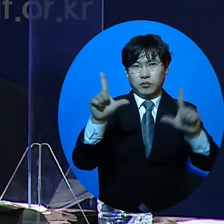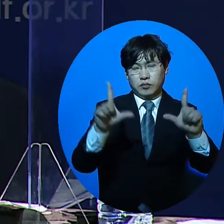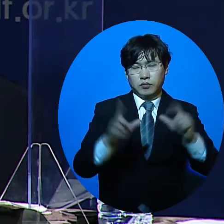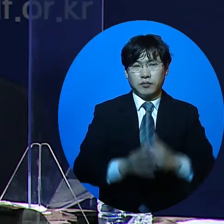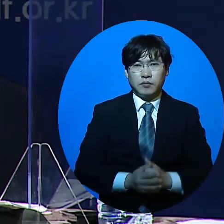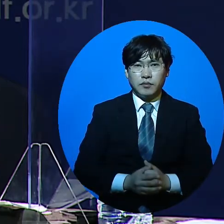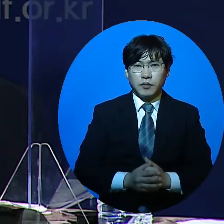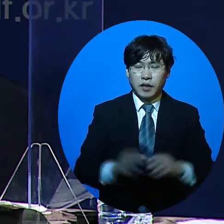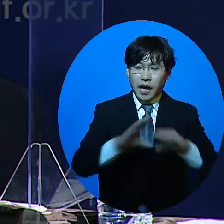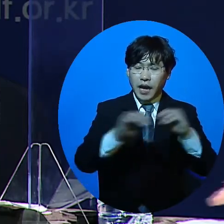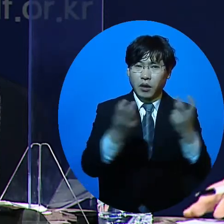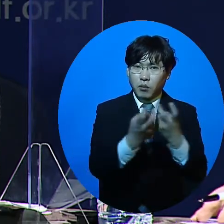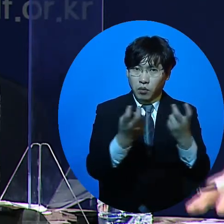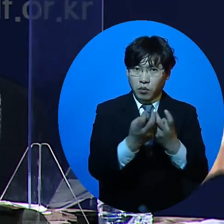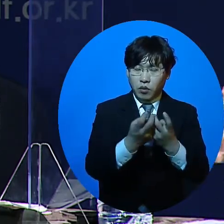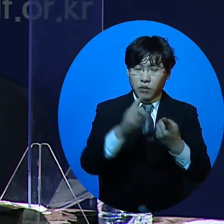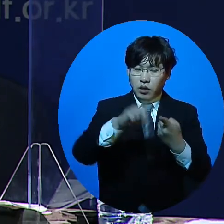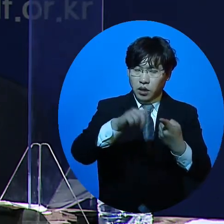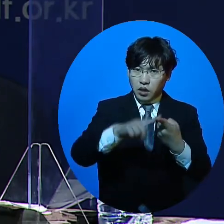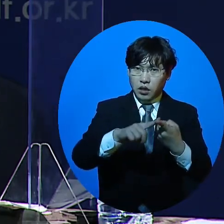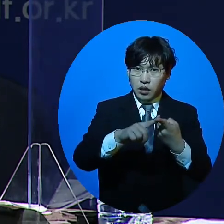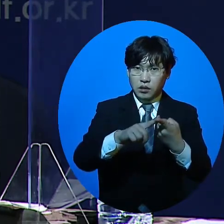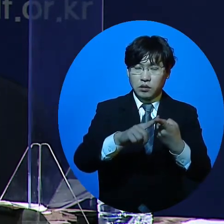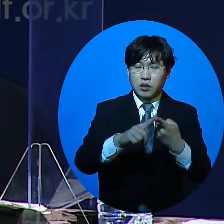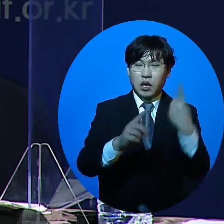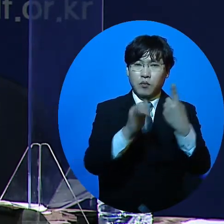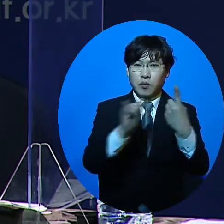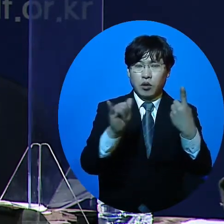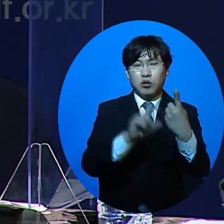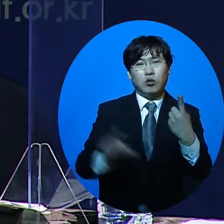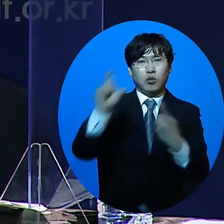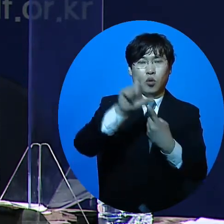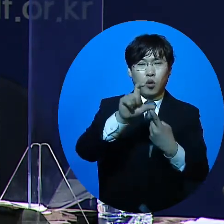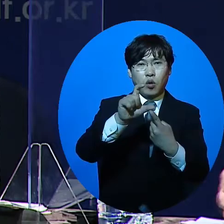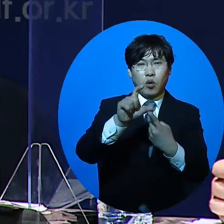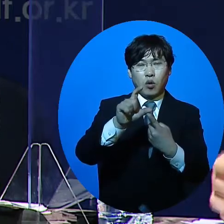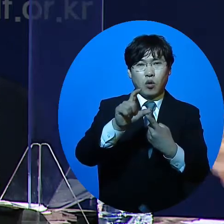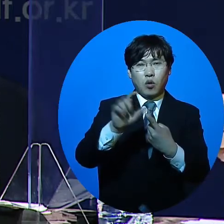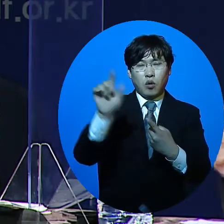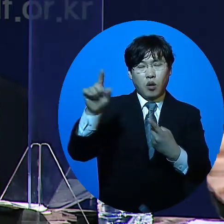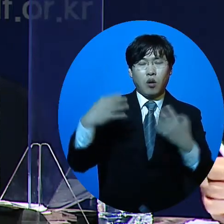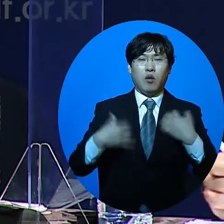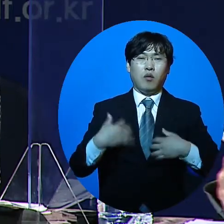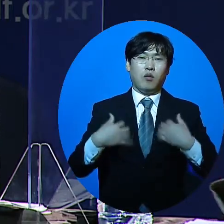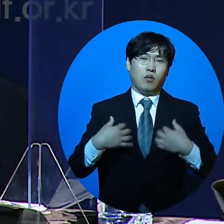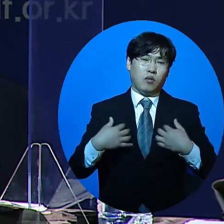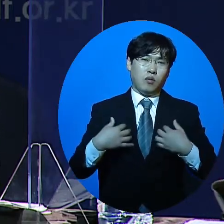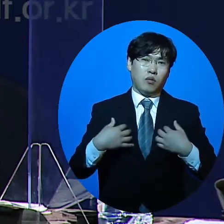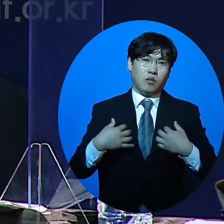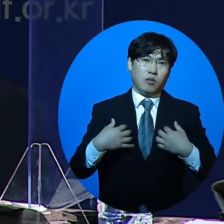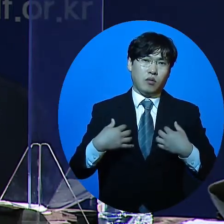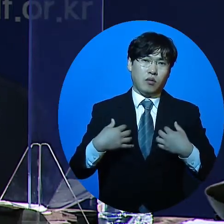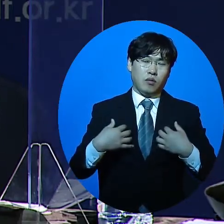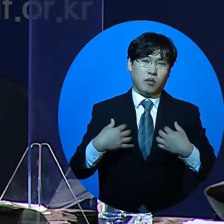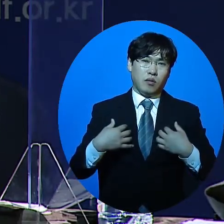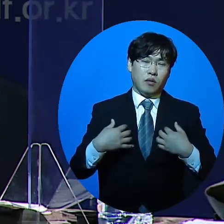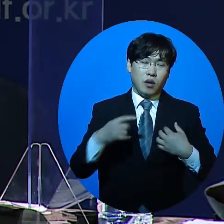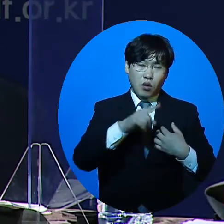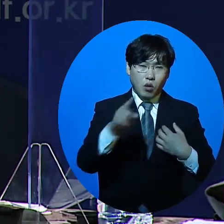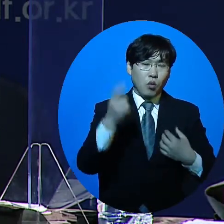방안에 어떤 부분으로 말씀을 해주셨던 일을 저희는 현장에서 그럴 수밖에 없어서